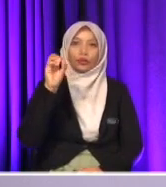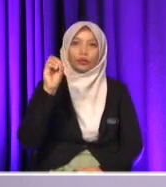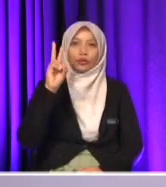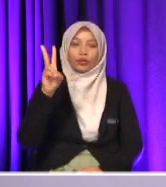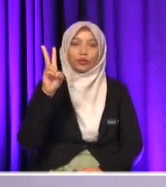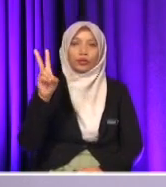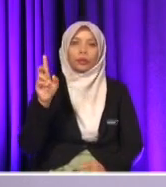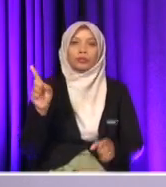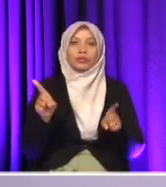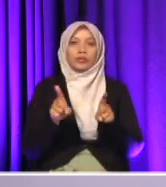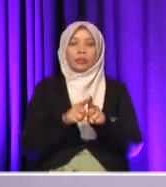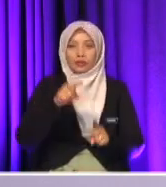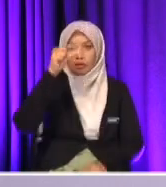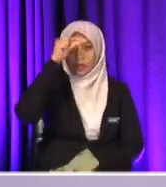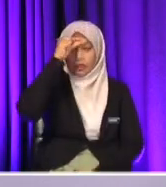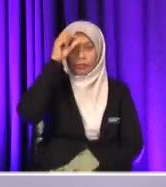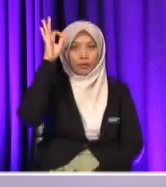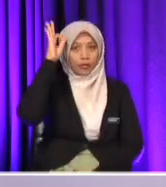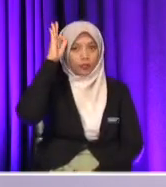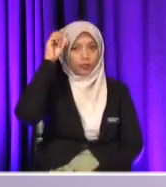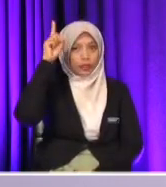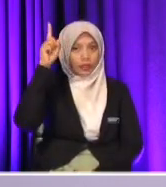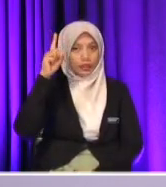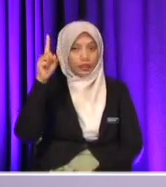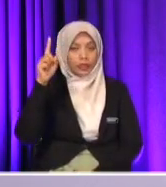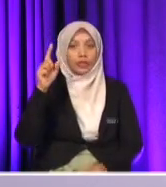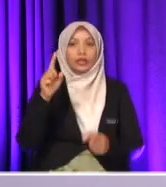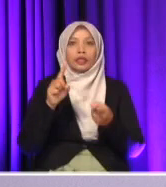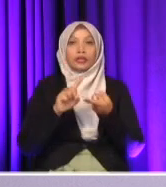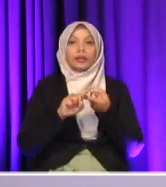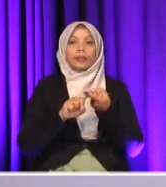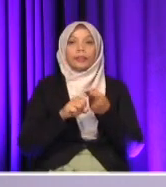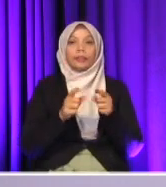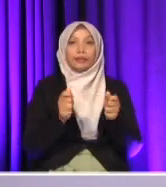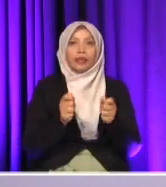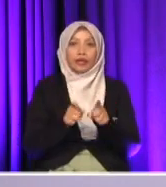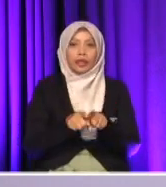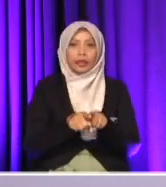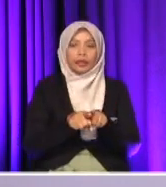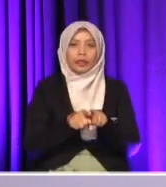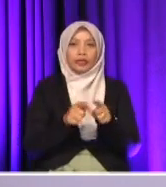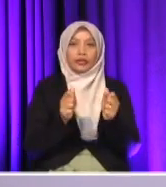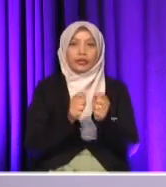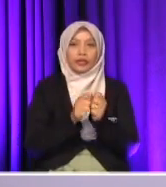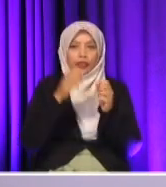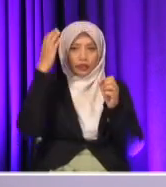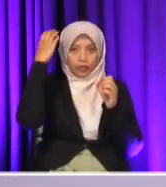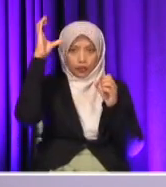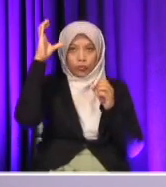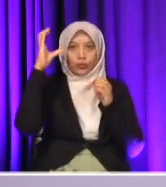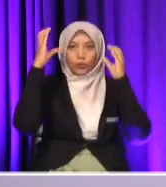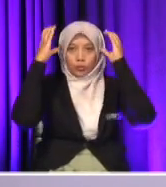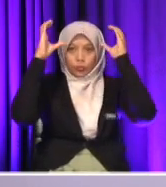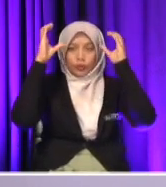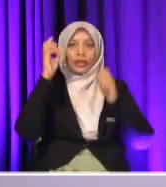Abang Fizi, hos anda pada hari ini. Dan hari ini kita ditemani oleh Cikgu Laili daripada Sekolah Menengah Teknik Melaka. Sama-sama